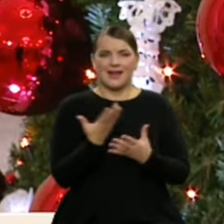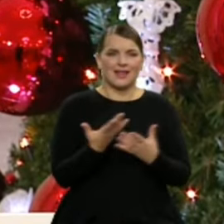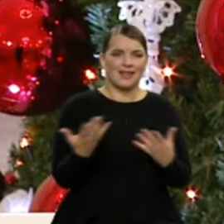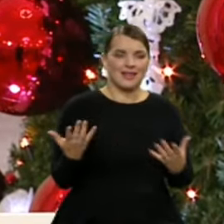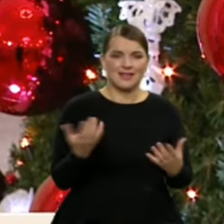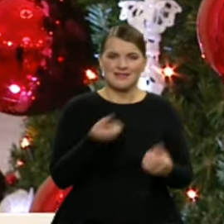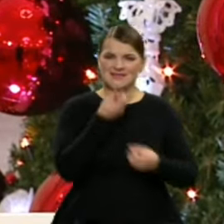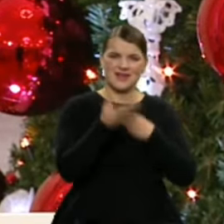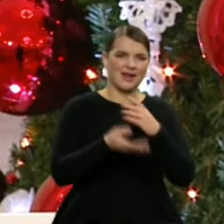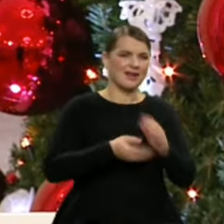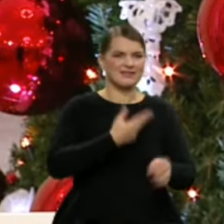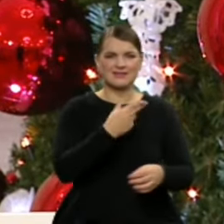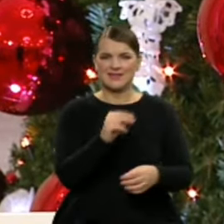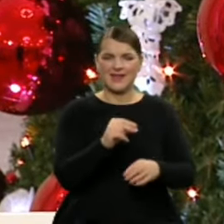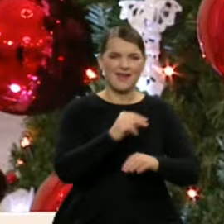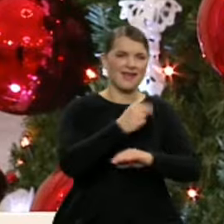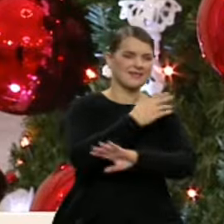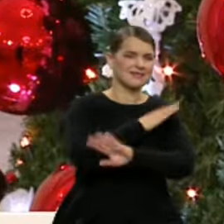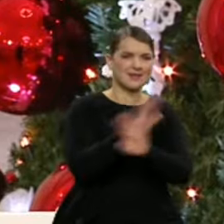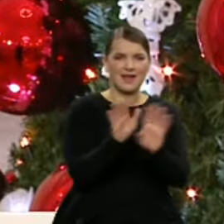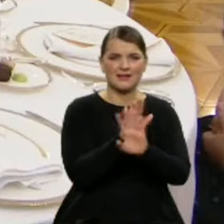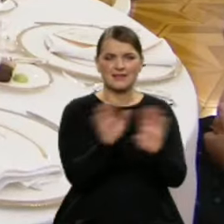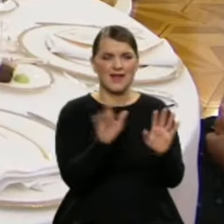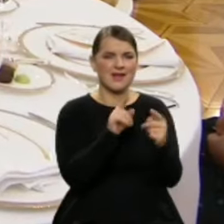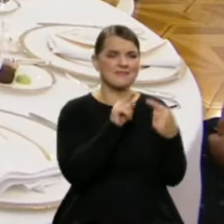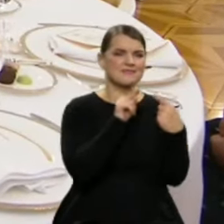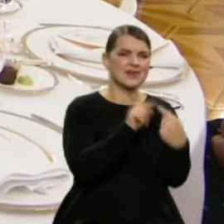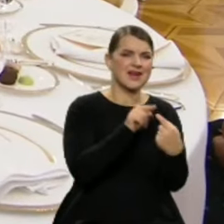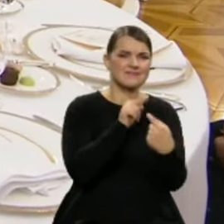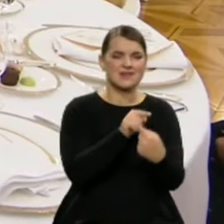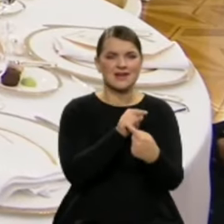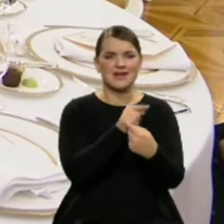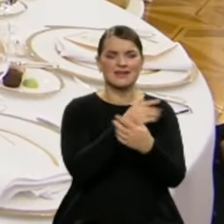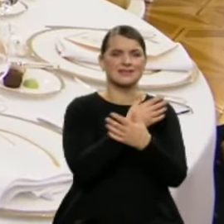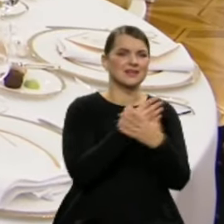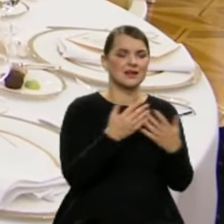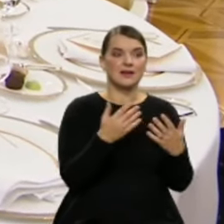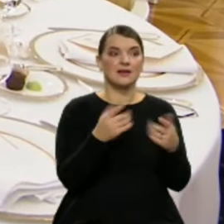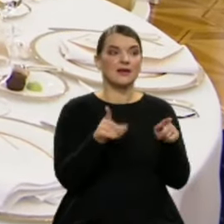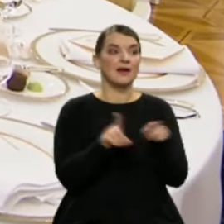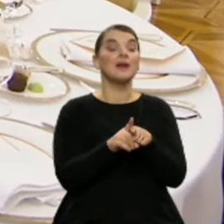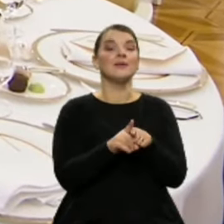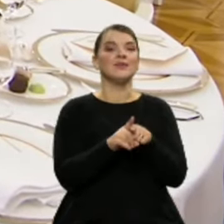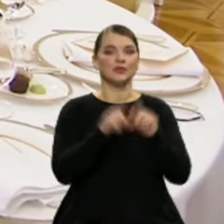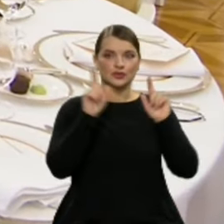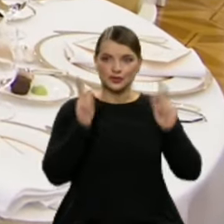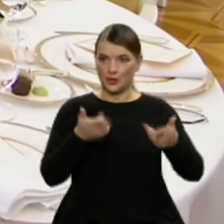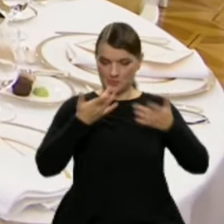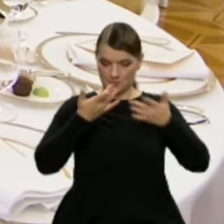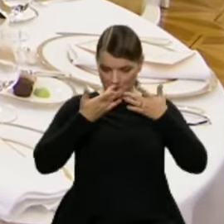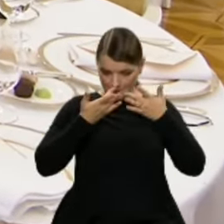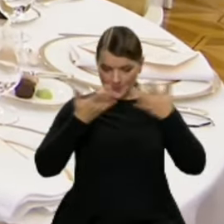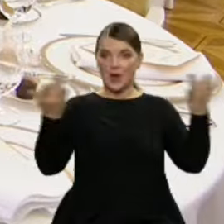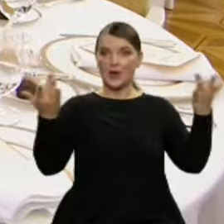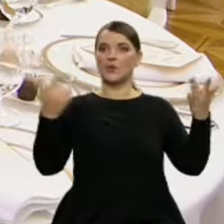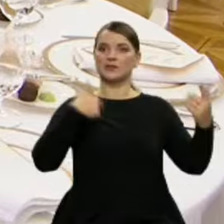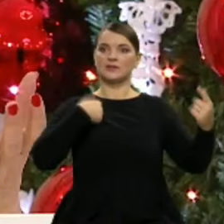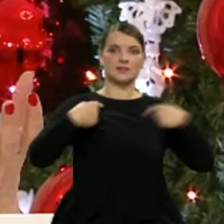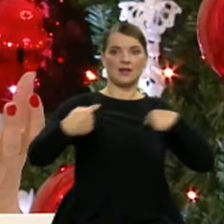viskam prieštaravo ir vakare tos dieno, ir nu, tarsi sakytų, kad priimkit, va kokia aš, ar tokia priimsite